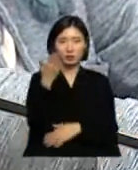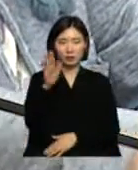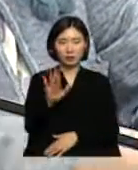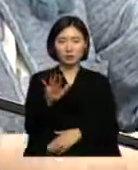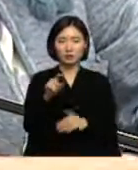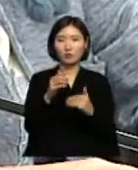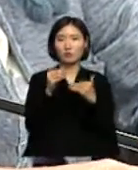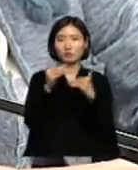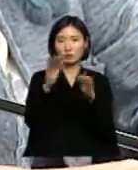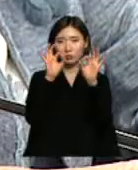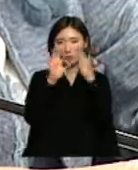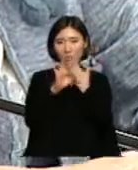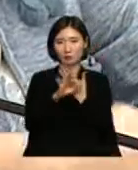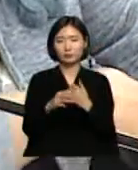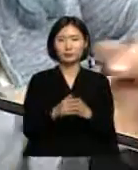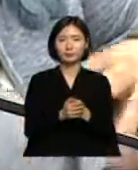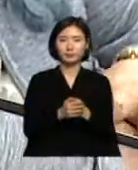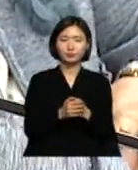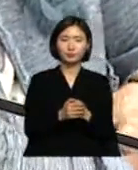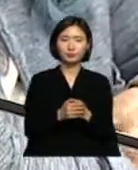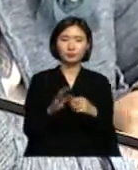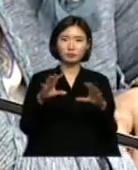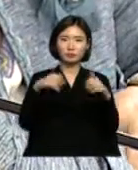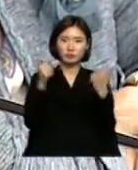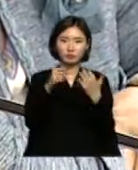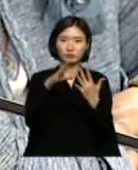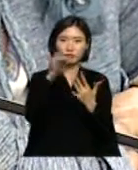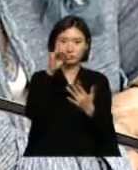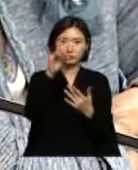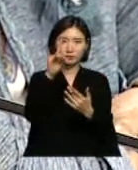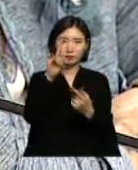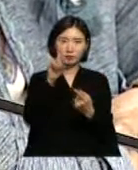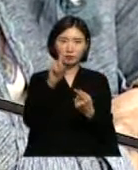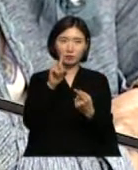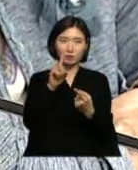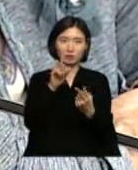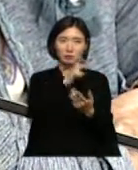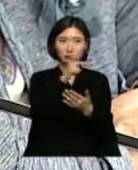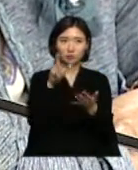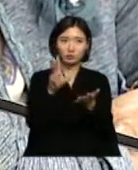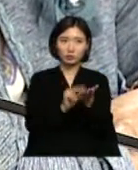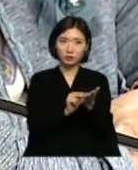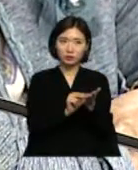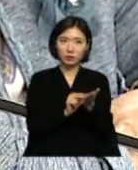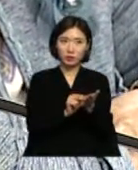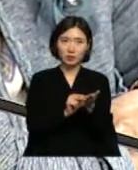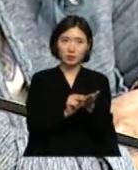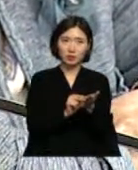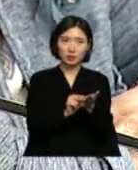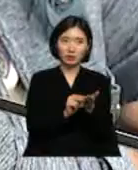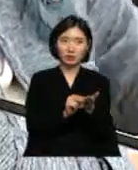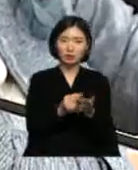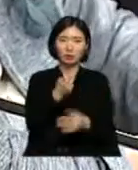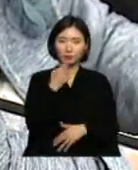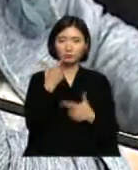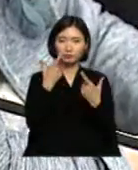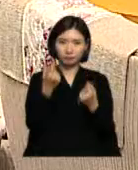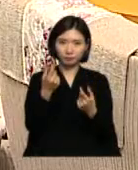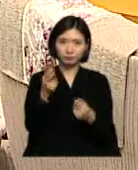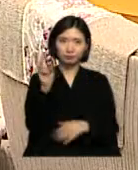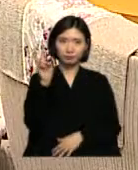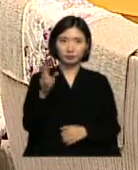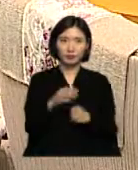거쳐오는 과정을 보면은 그 의장단 선출에서 크게 이렇게 문제가 되고 그런 점은 없었던 것